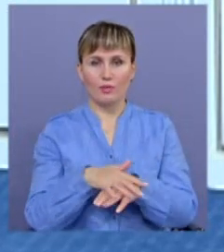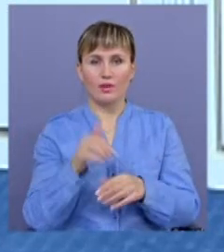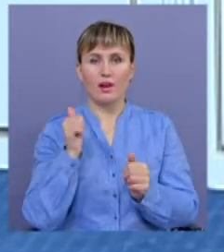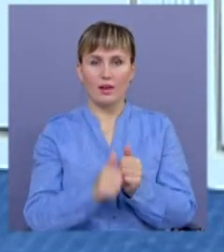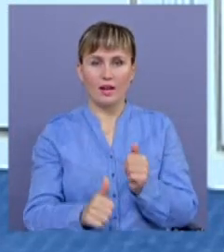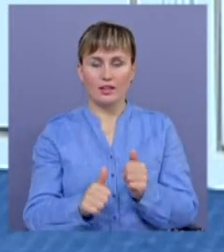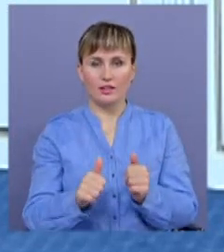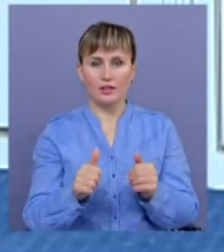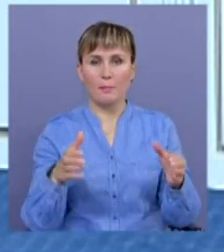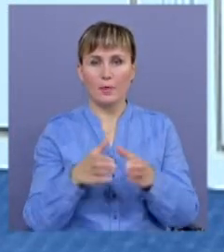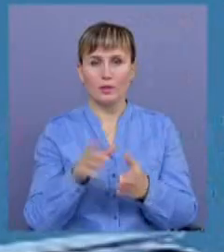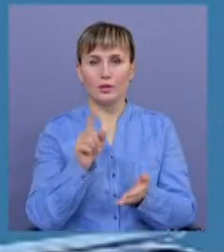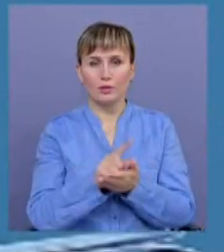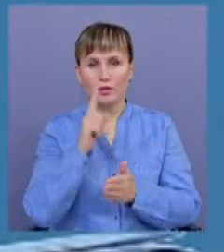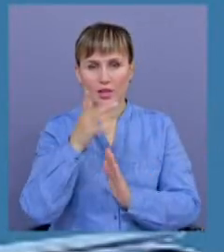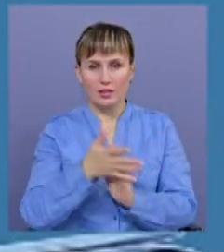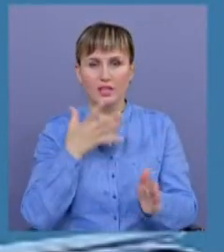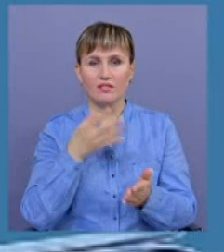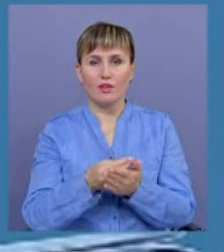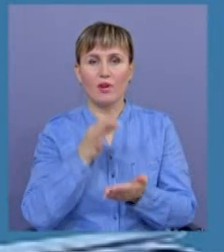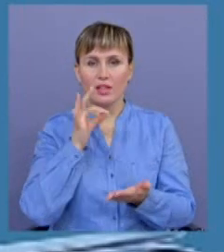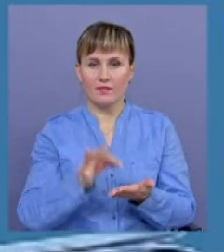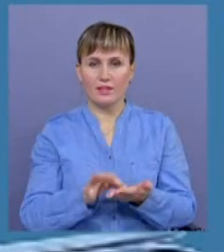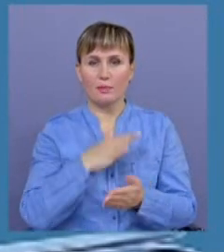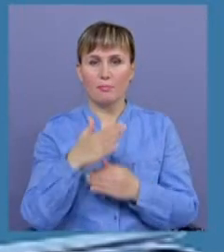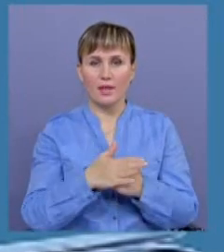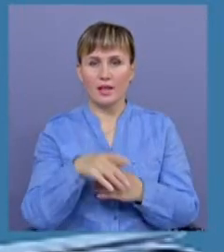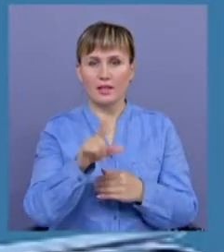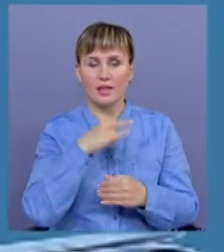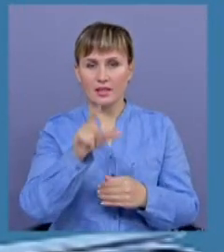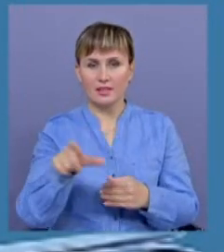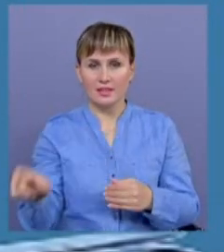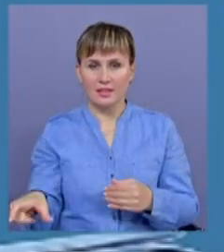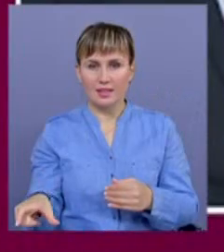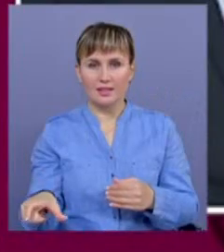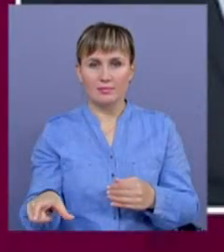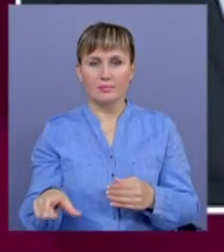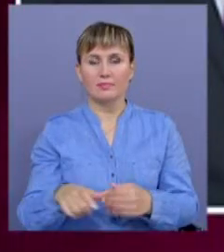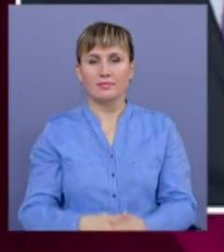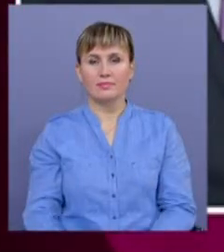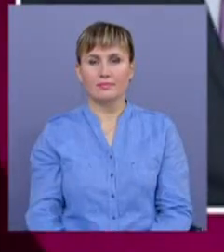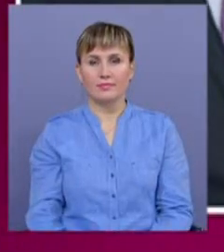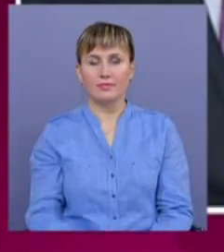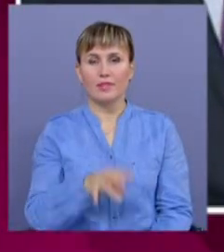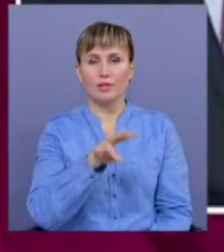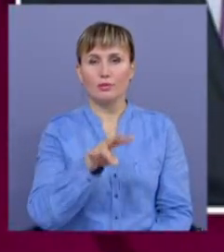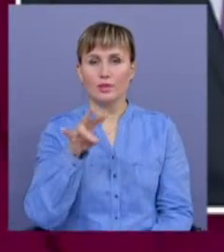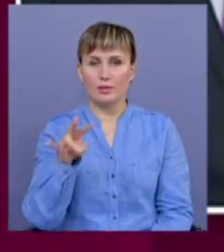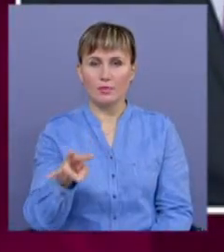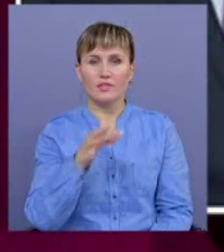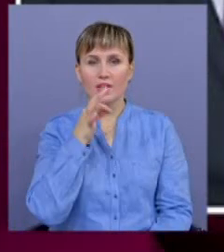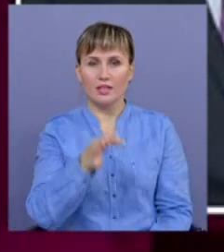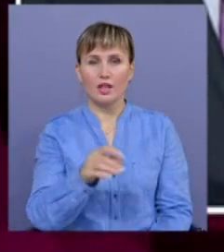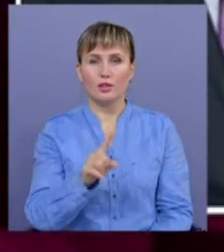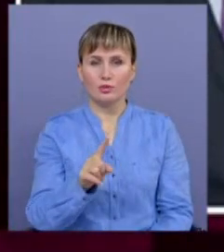Каждый партиец должен осознать свою ответственность перед соратниками и соотечественниками. Нурсултан Назарбаев признался,